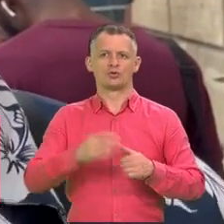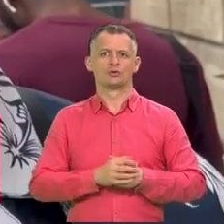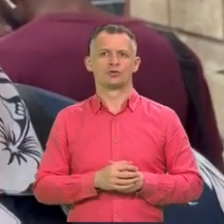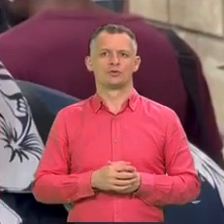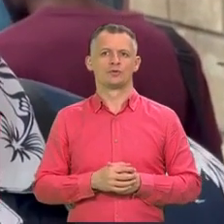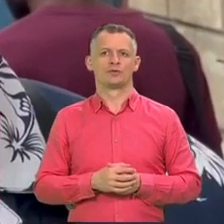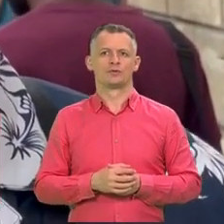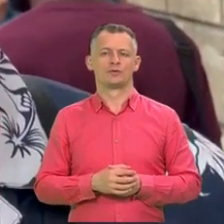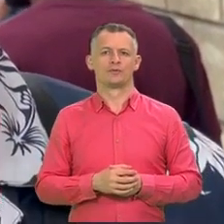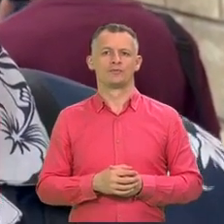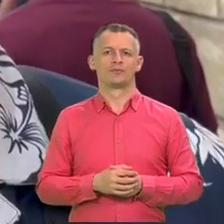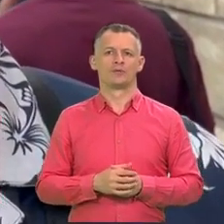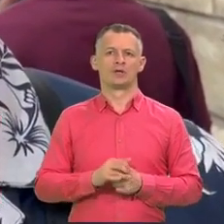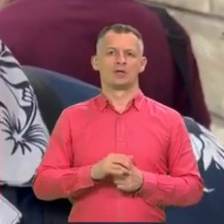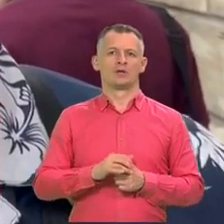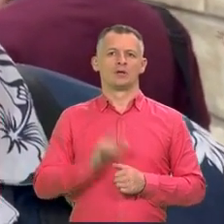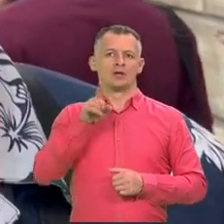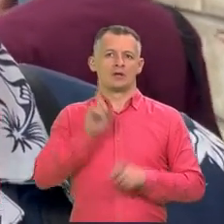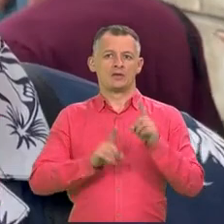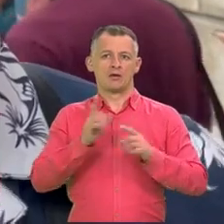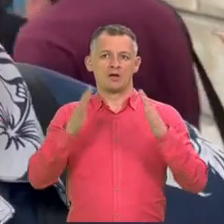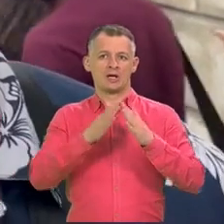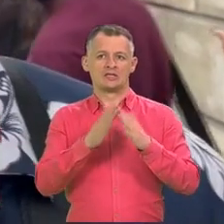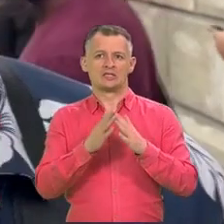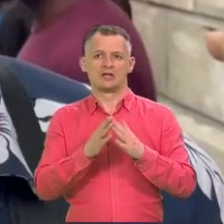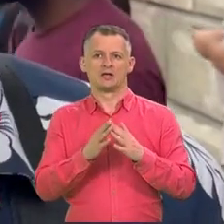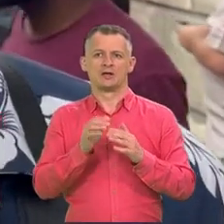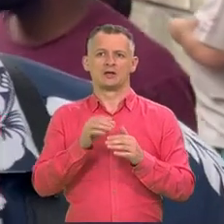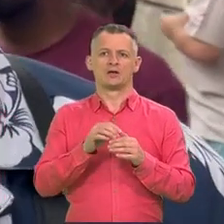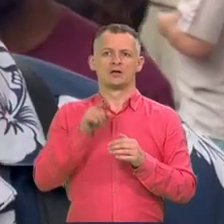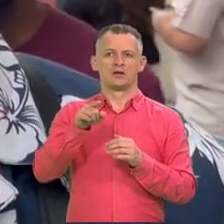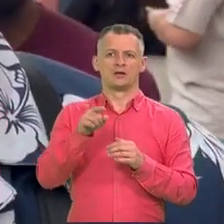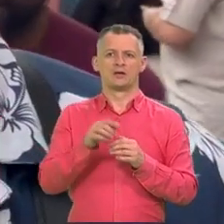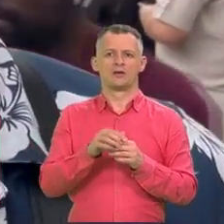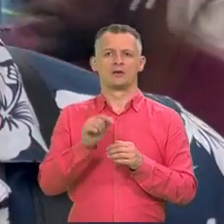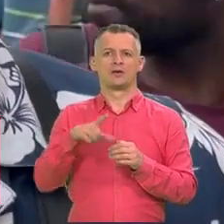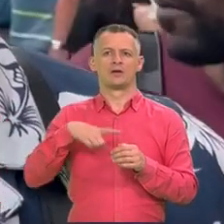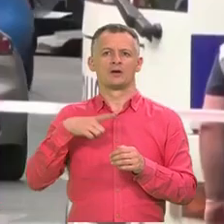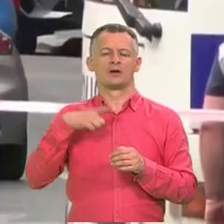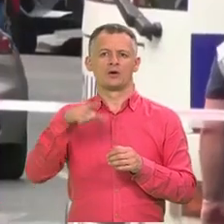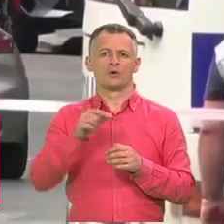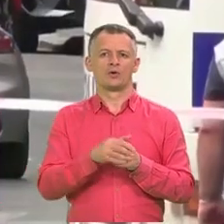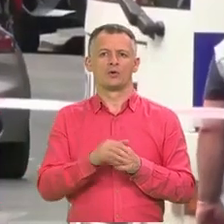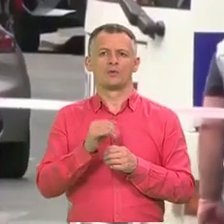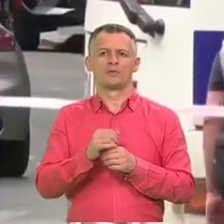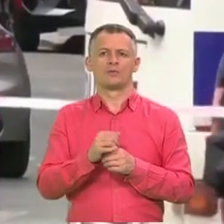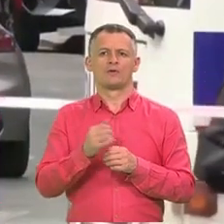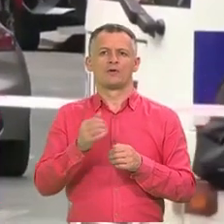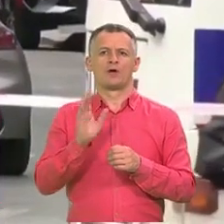tombé. Et même si les caisses, les... là, c'est des boutiques que j'ai laissées ouvertes, j'ai même pas pris les clés, tout ça. Pour,